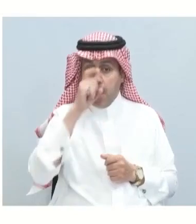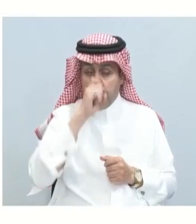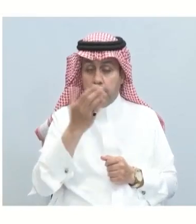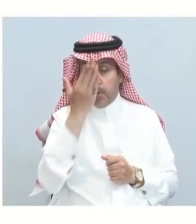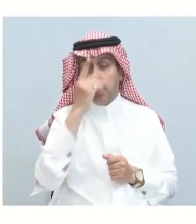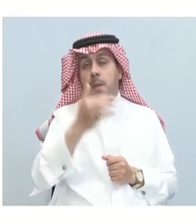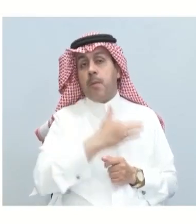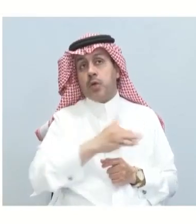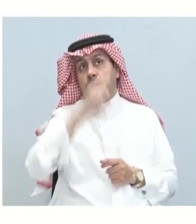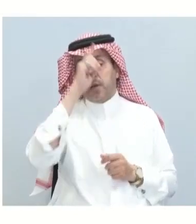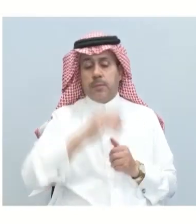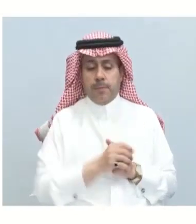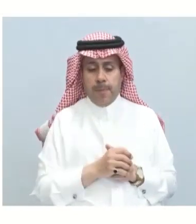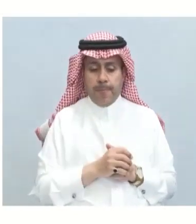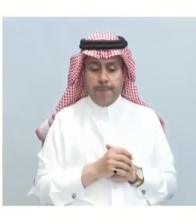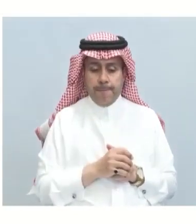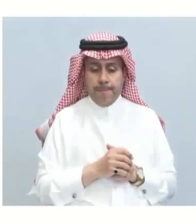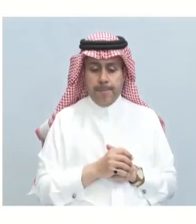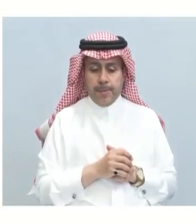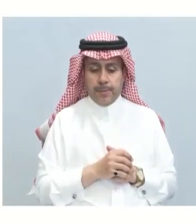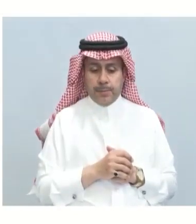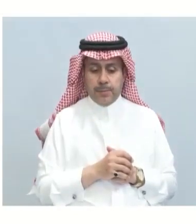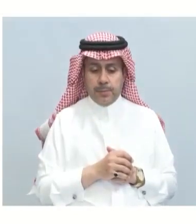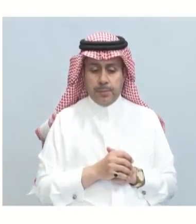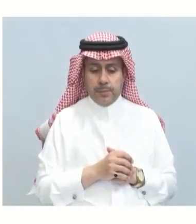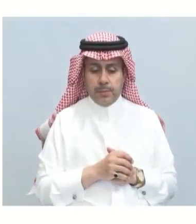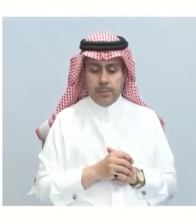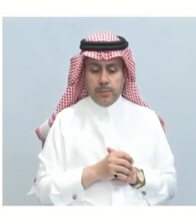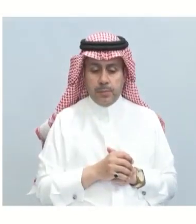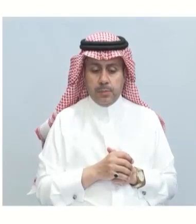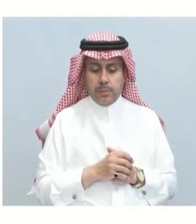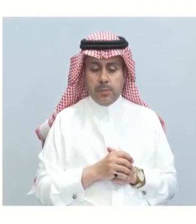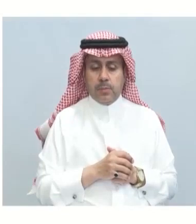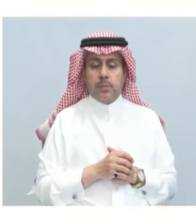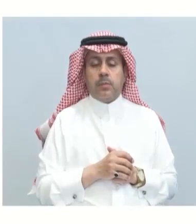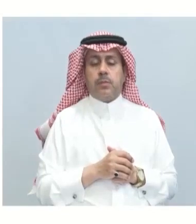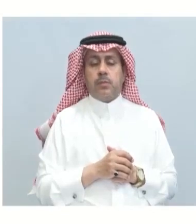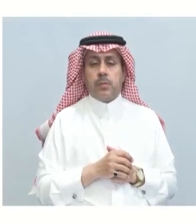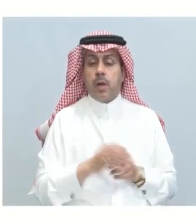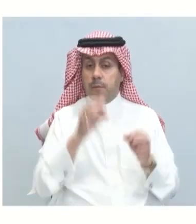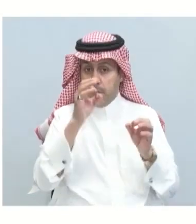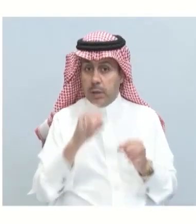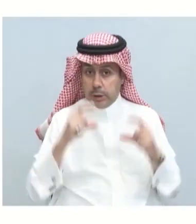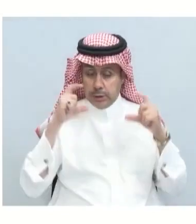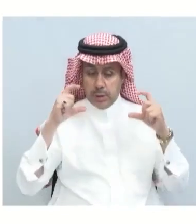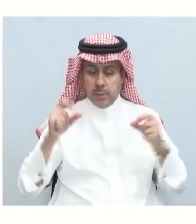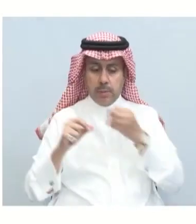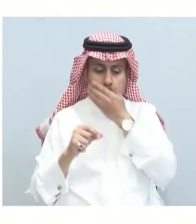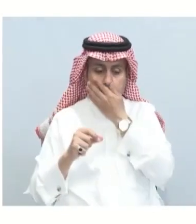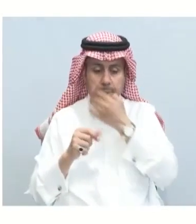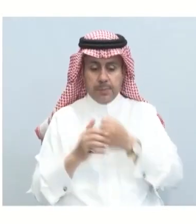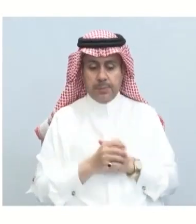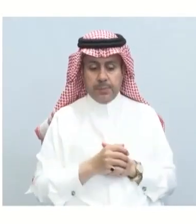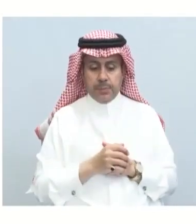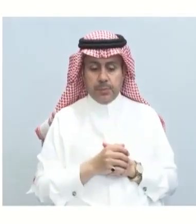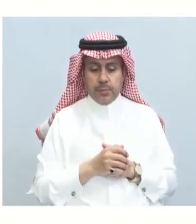الدين وقال تعالى وما تجزون الا ما كنتم تعملون الا عباد الله المخلصين اولئك لهم